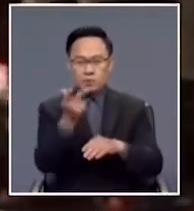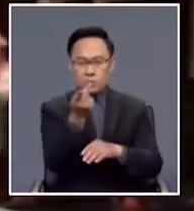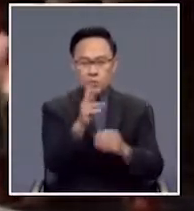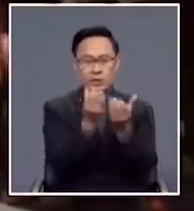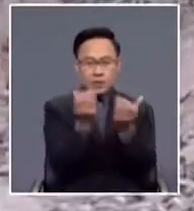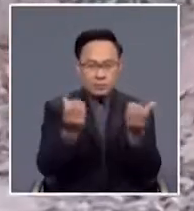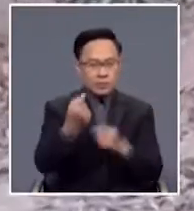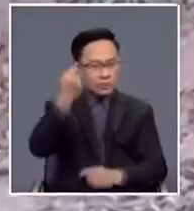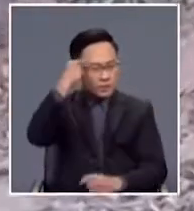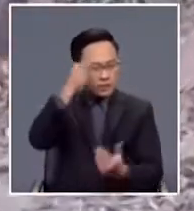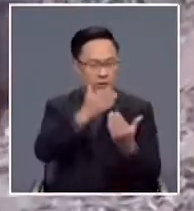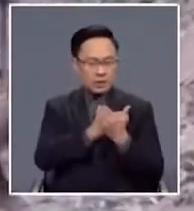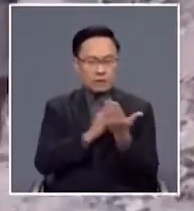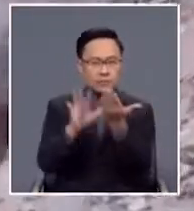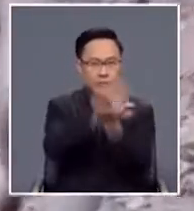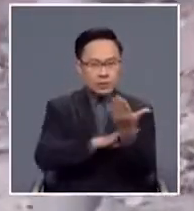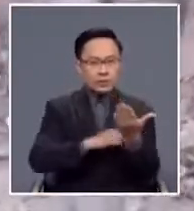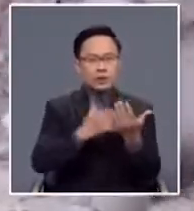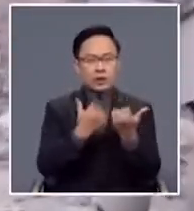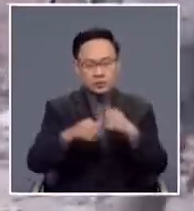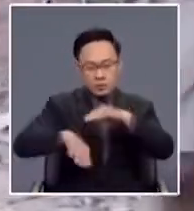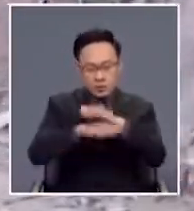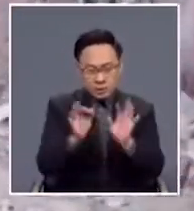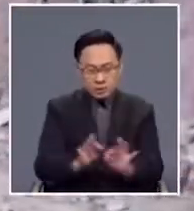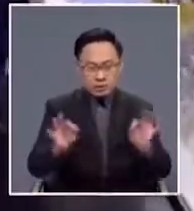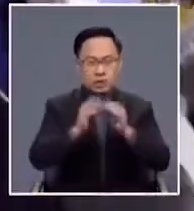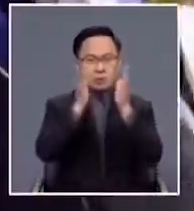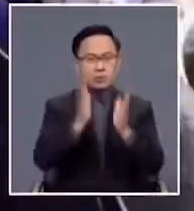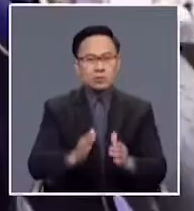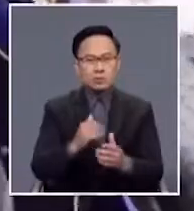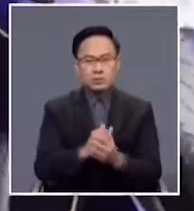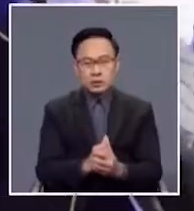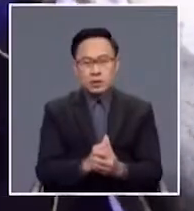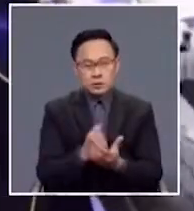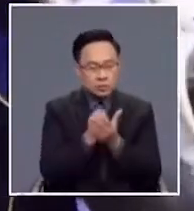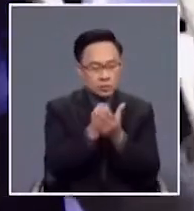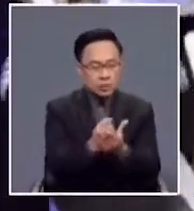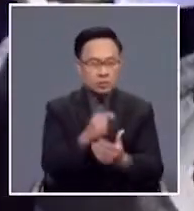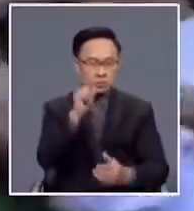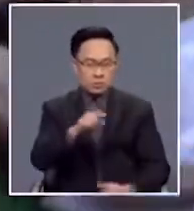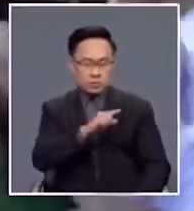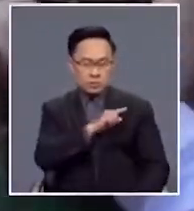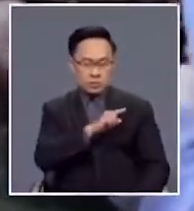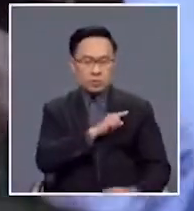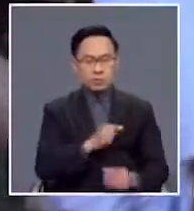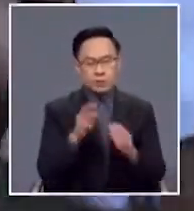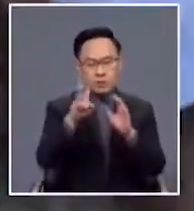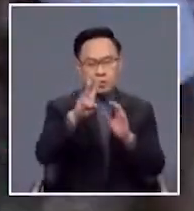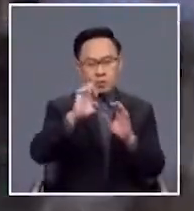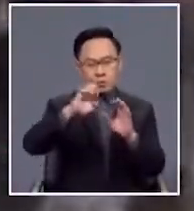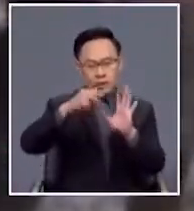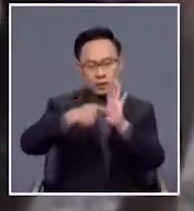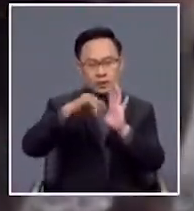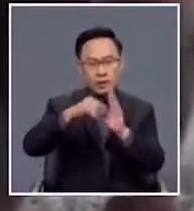และอุดมการรักชาติอันเป็นพื้นฐานสำคัญของพลเมืองดีของชาติโดยจะต้องเป็นผู้ที่รู้หน้าที่มีวินัยและเสียสละ